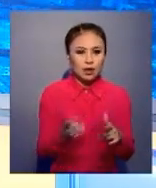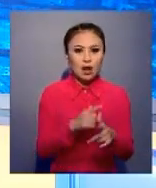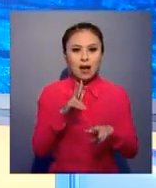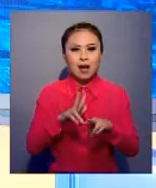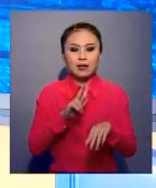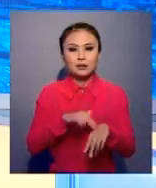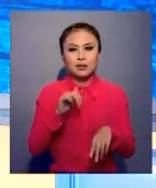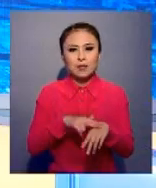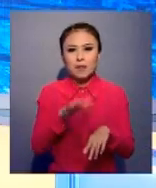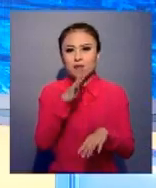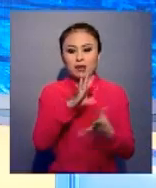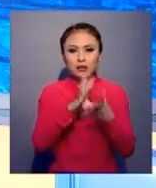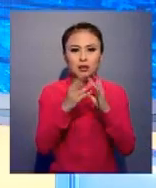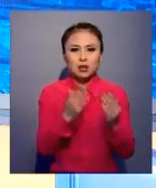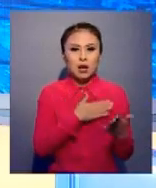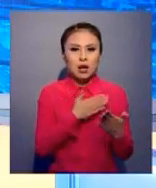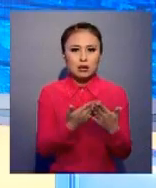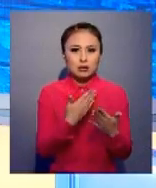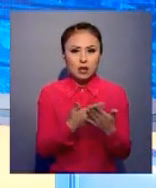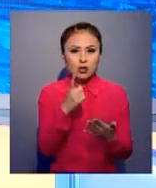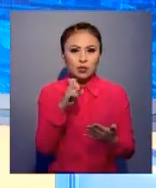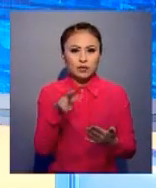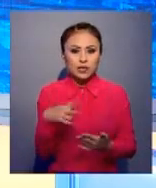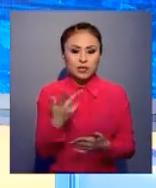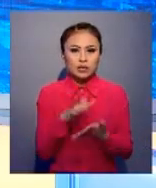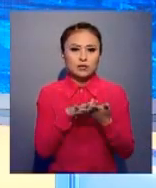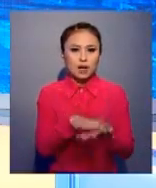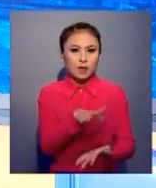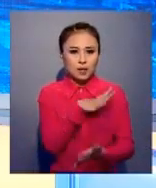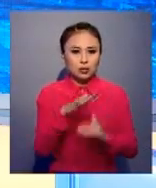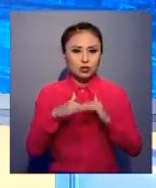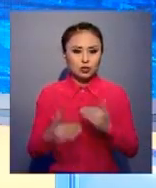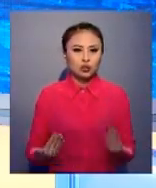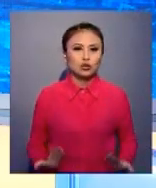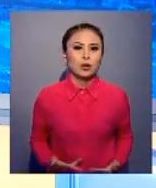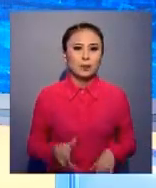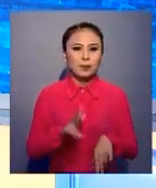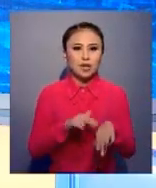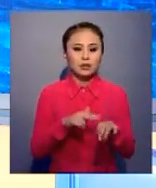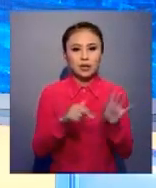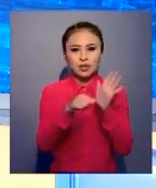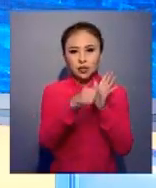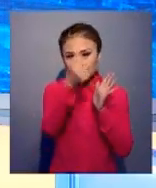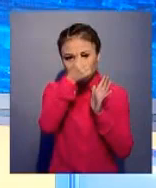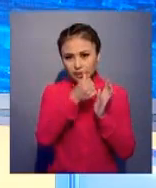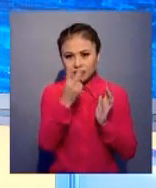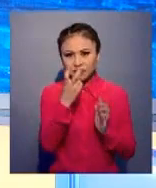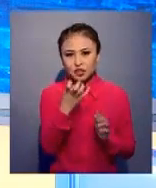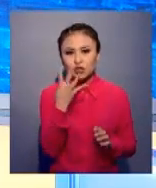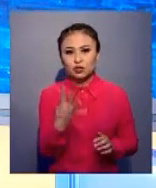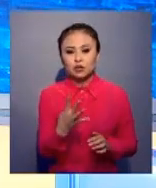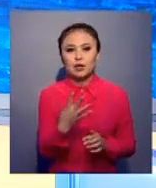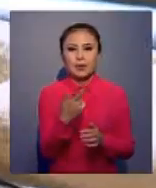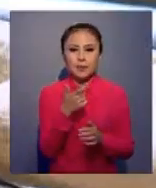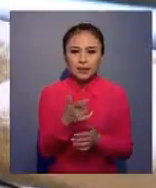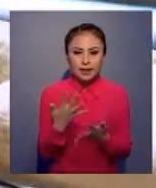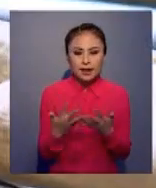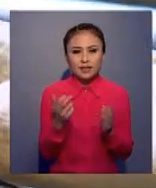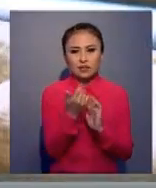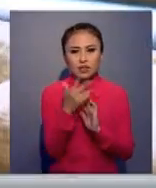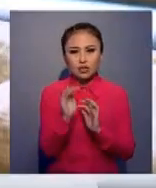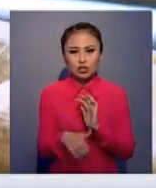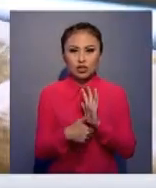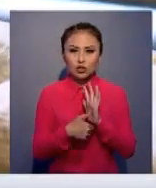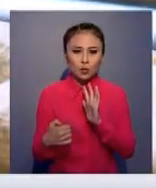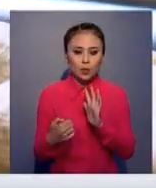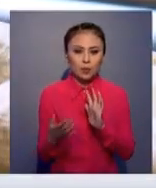игерілген. Акция барысында 123 өтініш тіркелді. Жергілікті тұрғындар полицейлерге 6 айда 204 қару мен